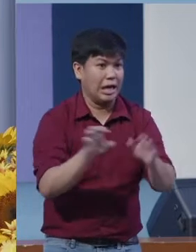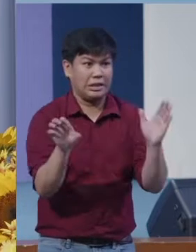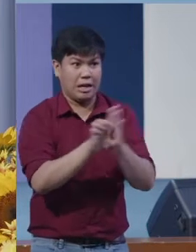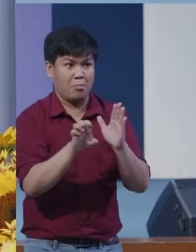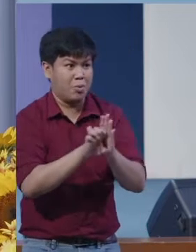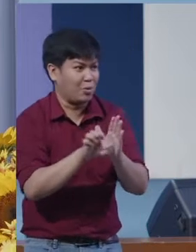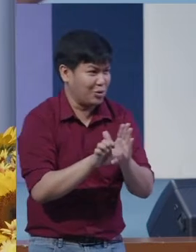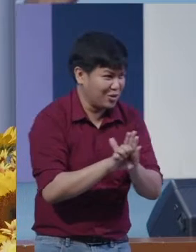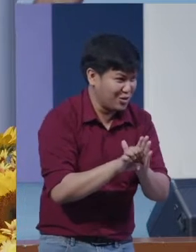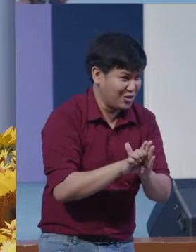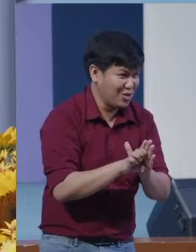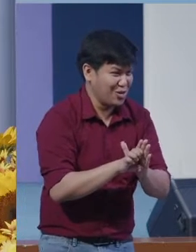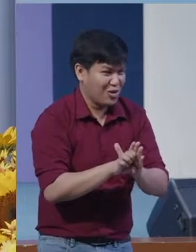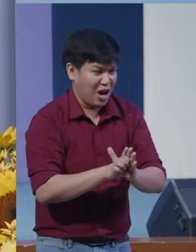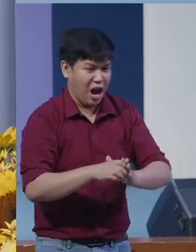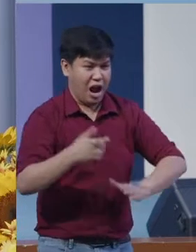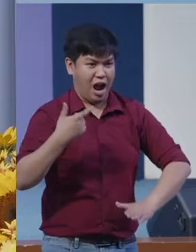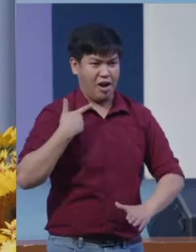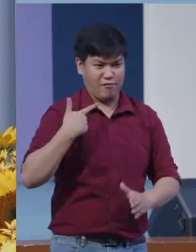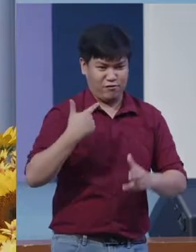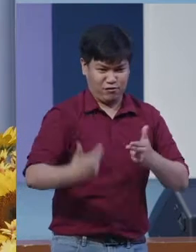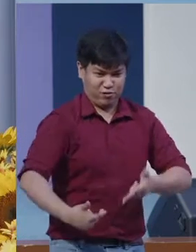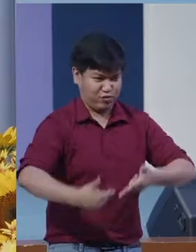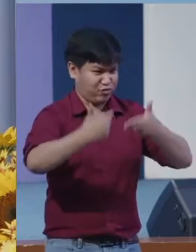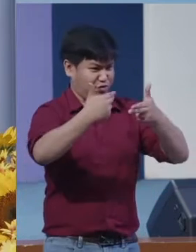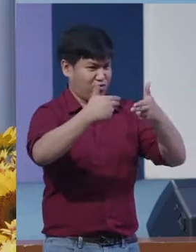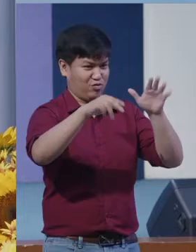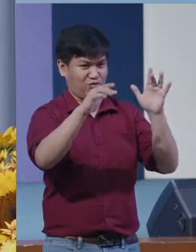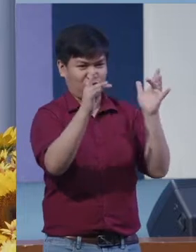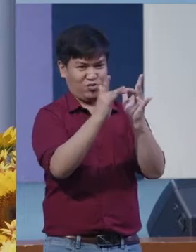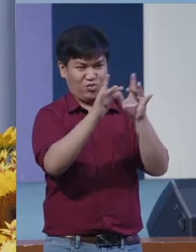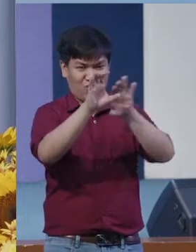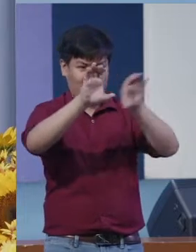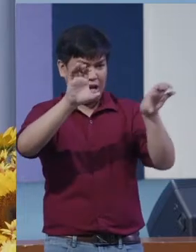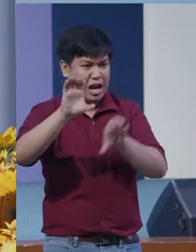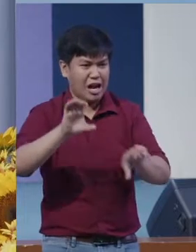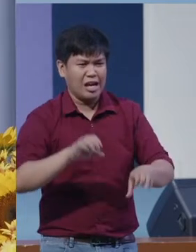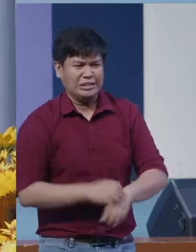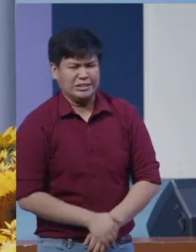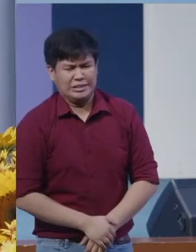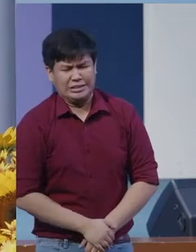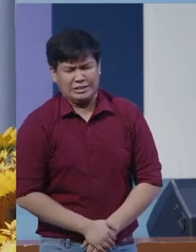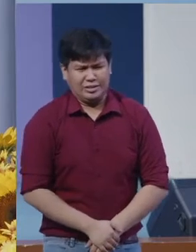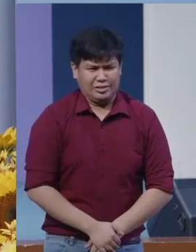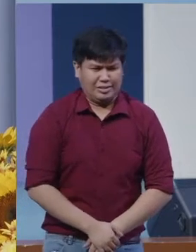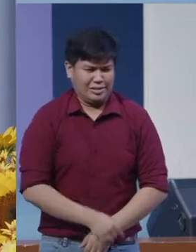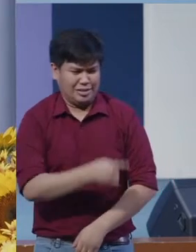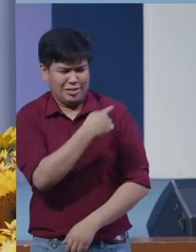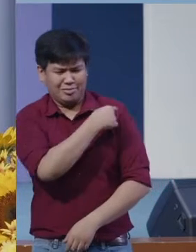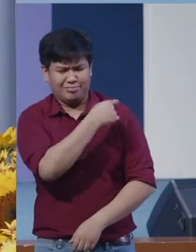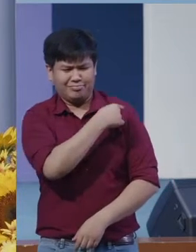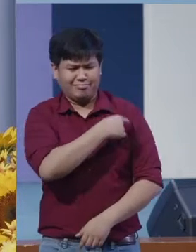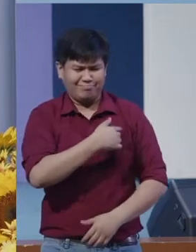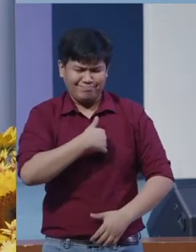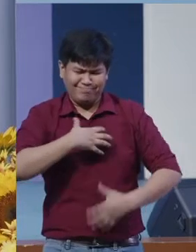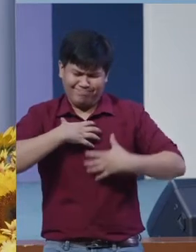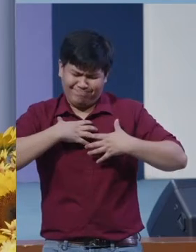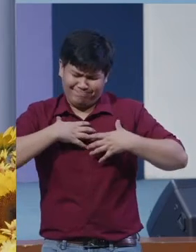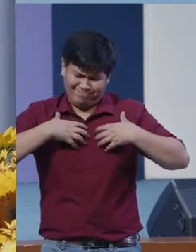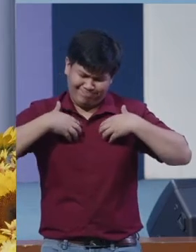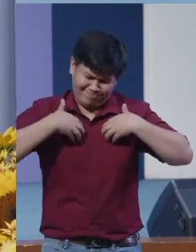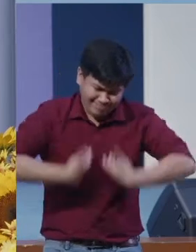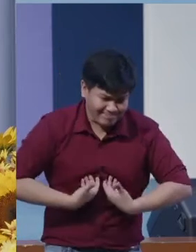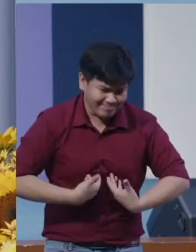growth group, no, mga kapatid, nako, nabibigat ang lubha ang aking loob sapagkat ang